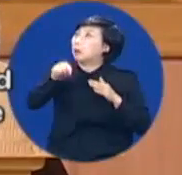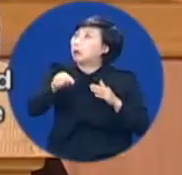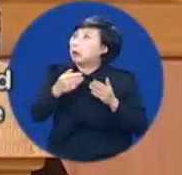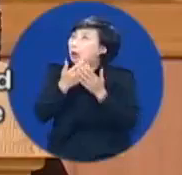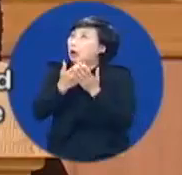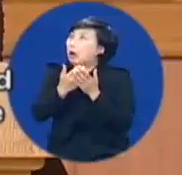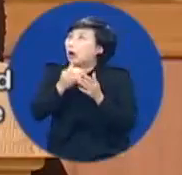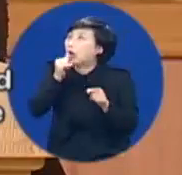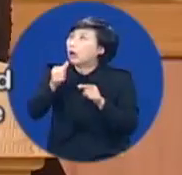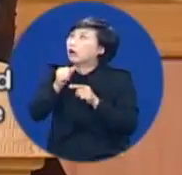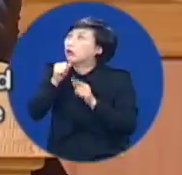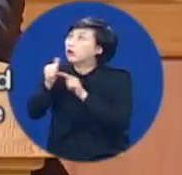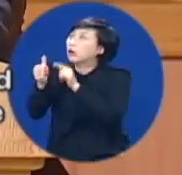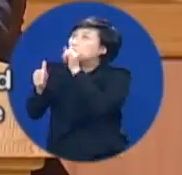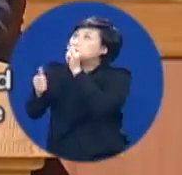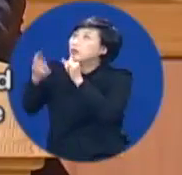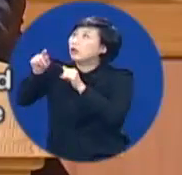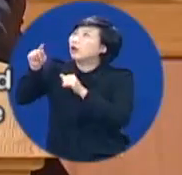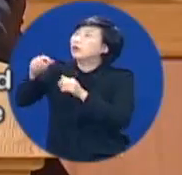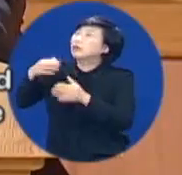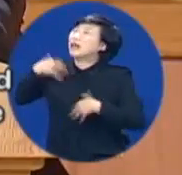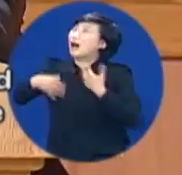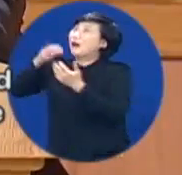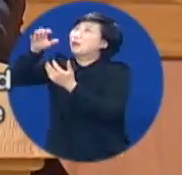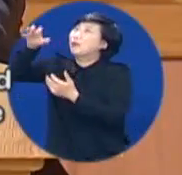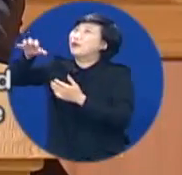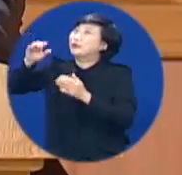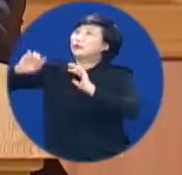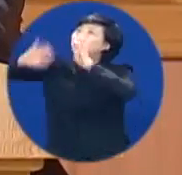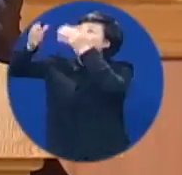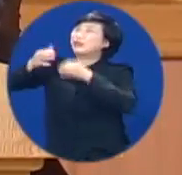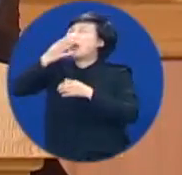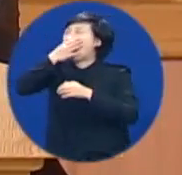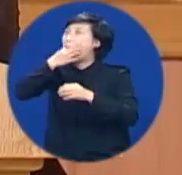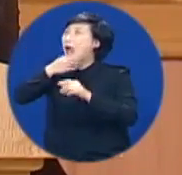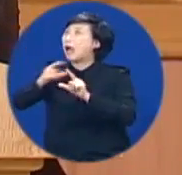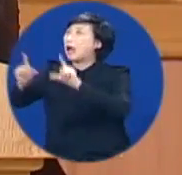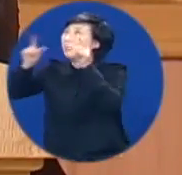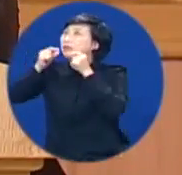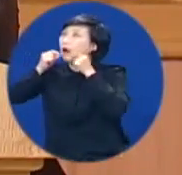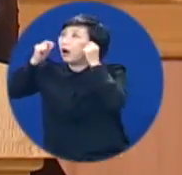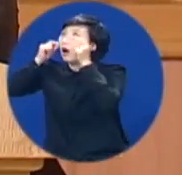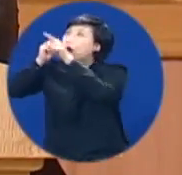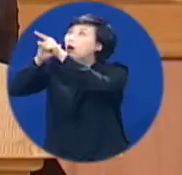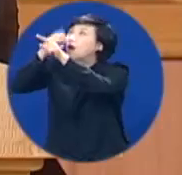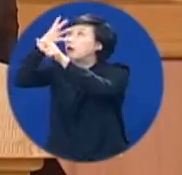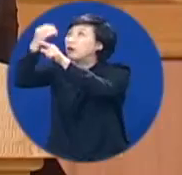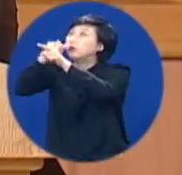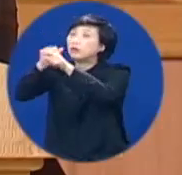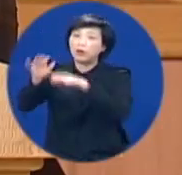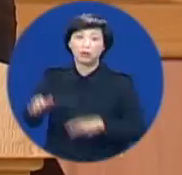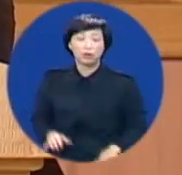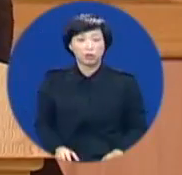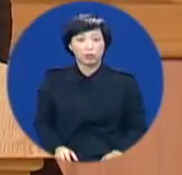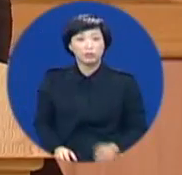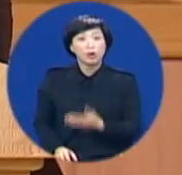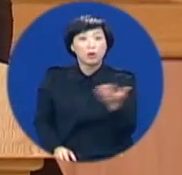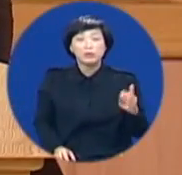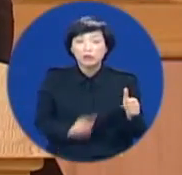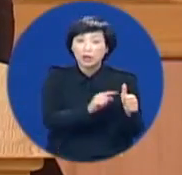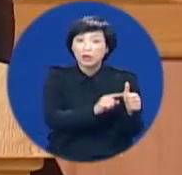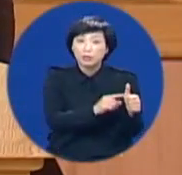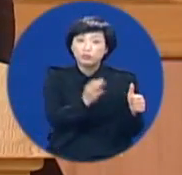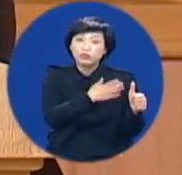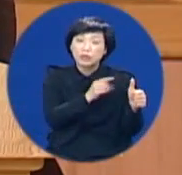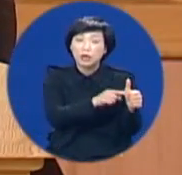거지가 저 낙원에서 너무 천국에서 행복한 거예요. 이는 유대인이기 때문에